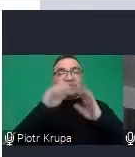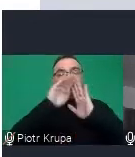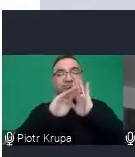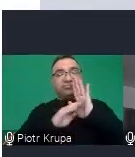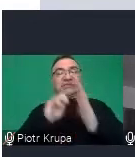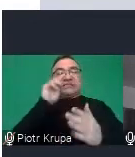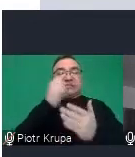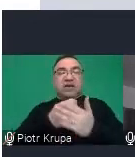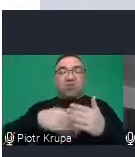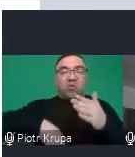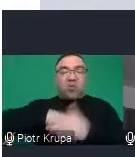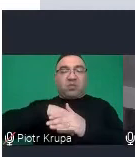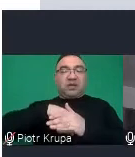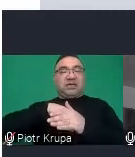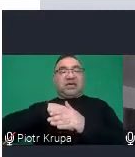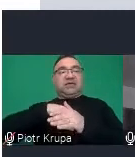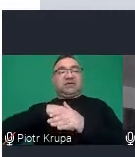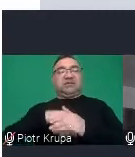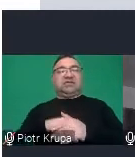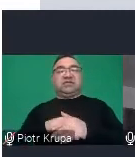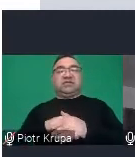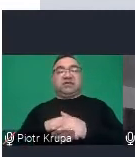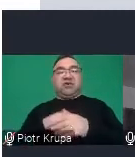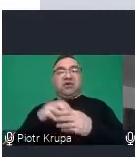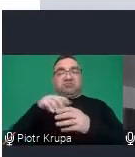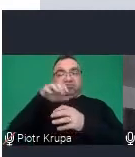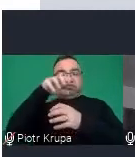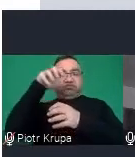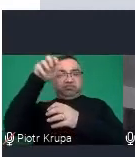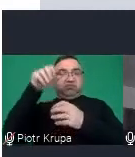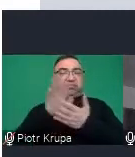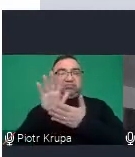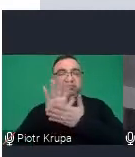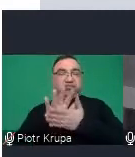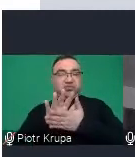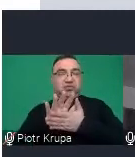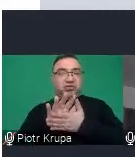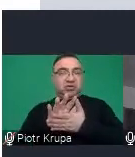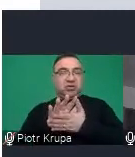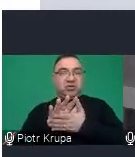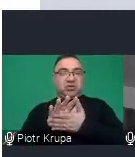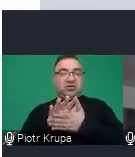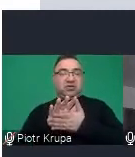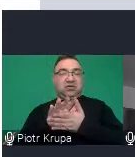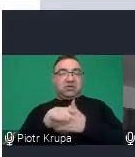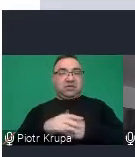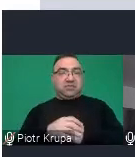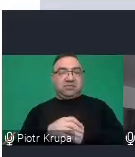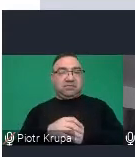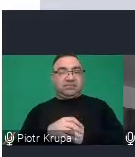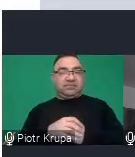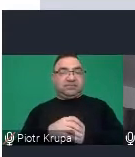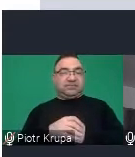zakup uprawnień do emisji dwutlenku węgla, co myślę, że spędza sens powiek nie jednemu prezesowi